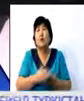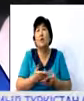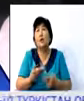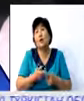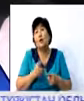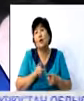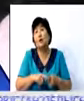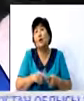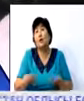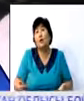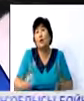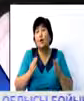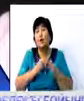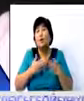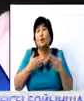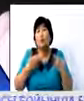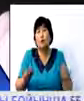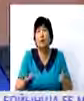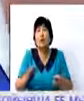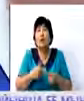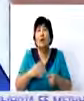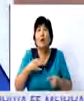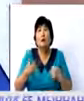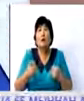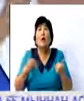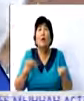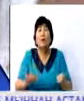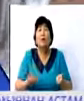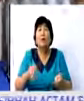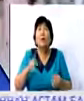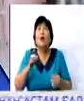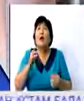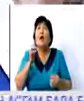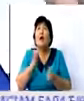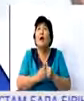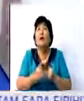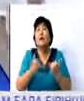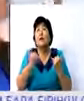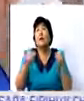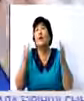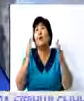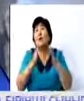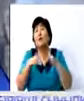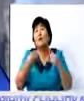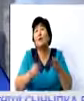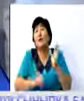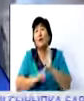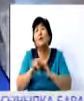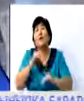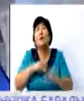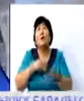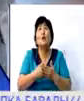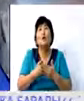Осындай тұратын жері жоқ, басқанда қатты қысып жатқаннан кейін. Бүгінде қор Құрбан айттың әр күнінде бір баспана деген бастама бойынша жұмыс